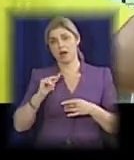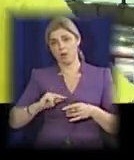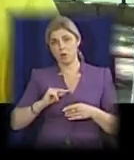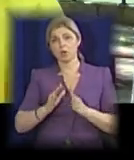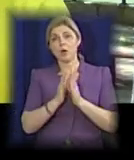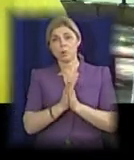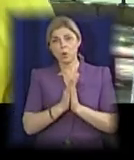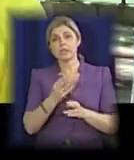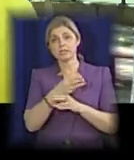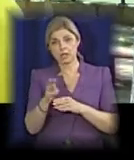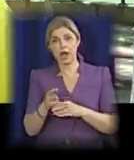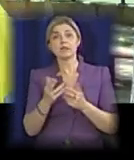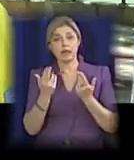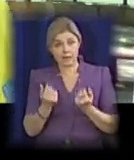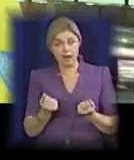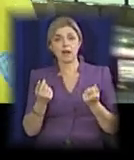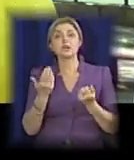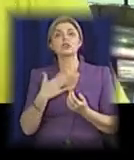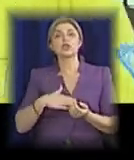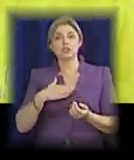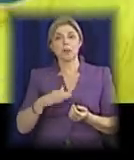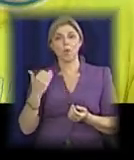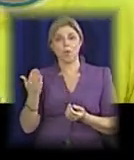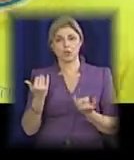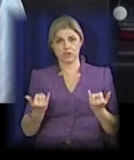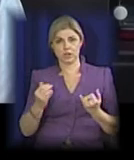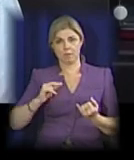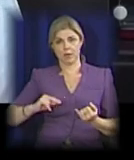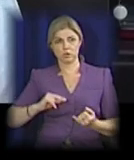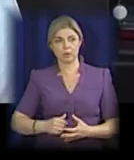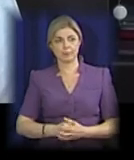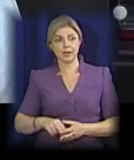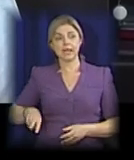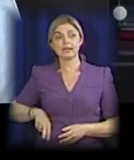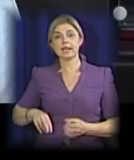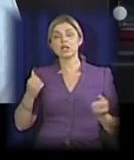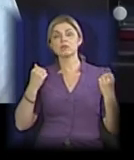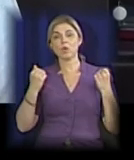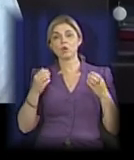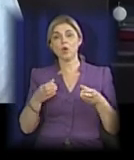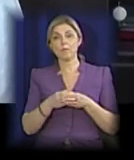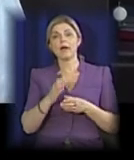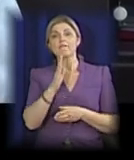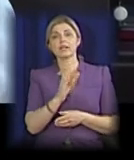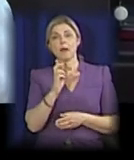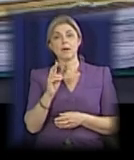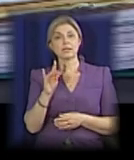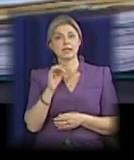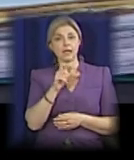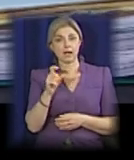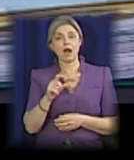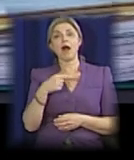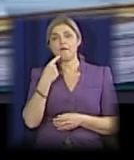відзняти. Так це чи ні? Тобто навіщо він зараз працює? Директор спортивного комбінату Віталій Барський у відповідь